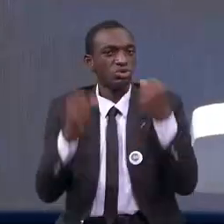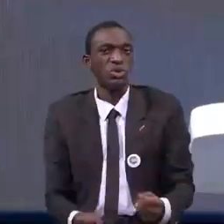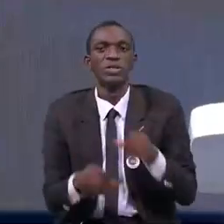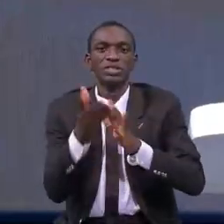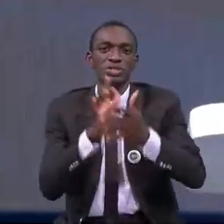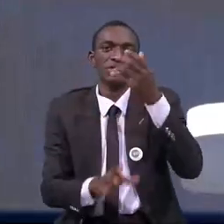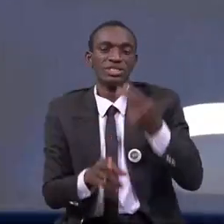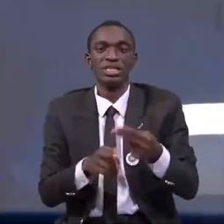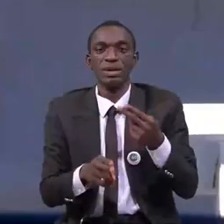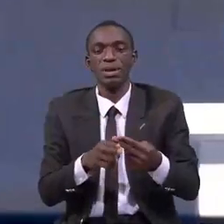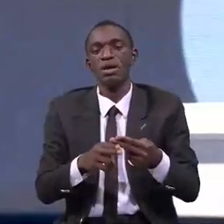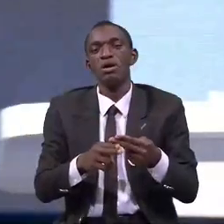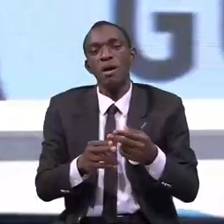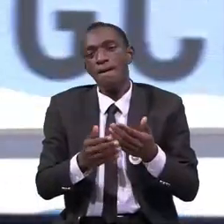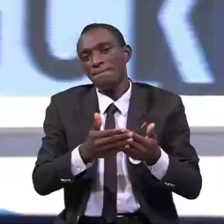la